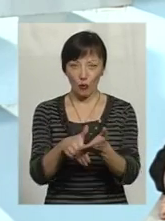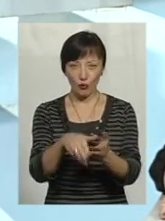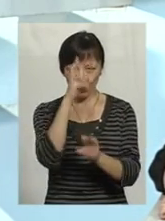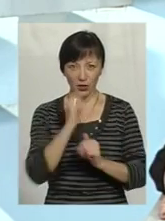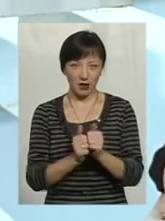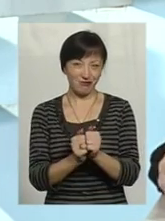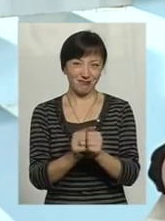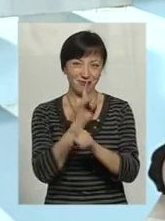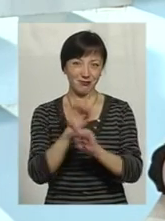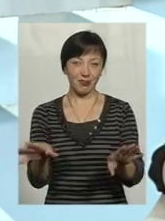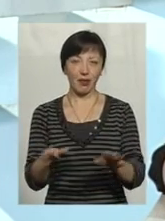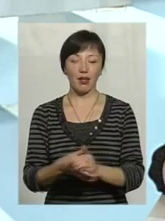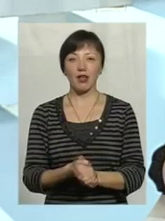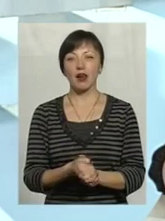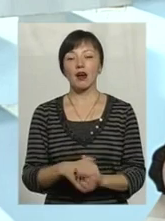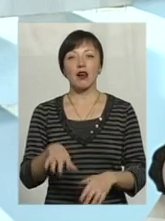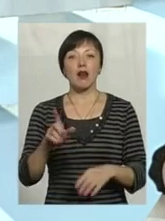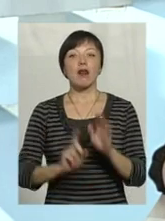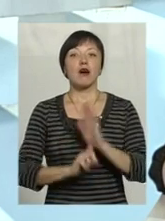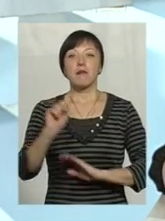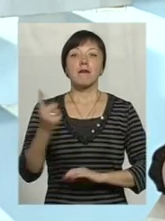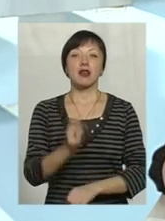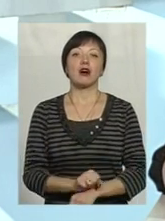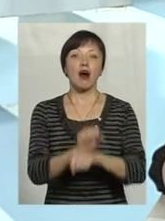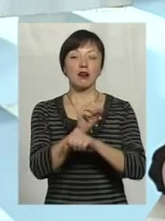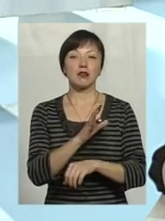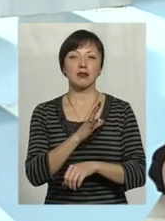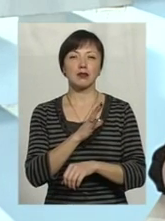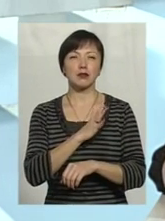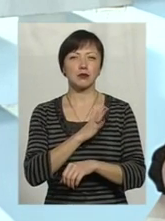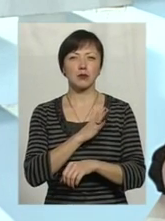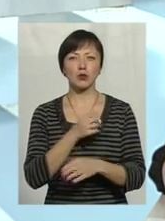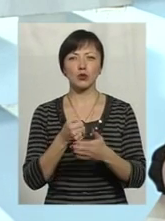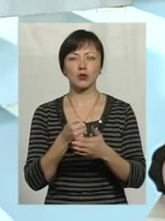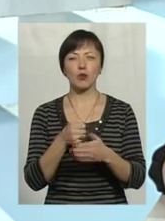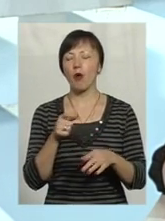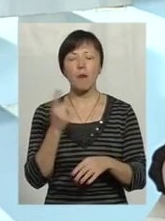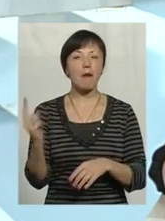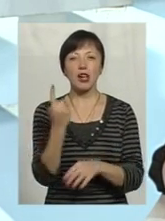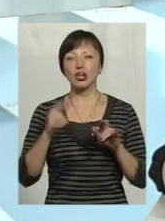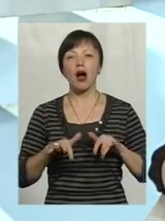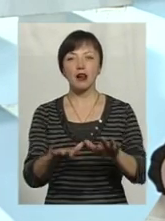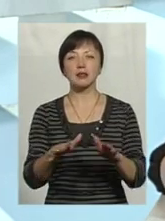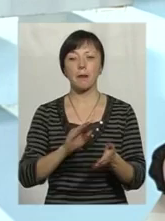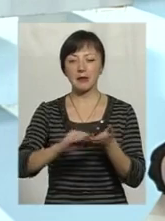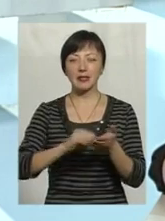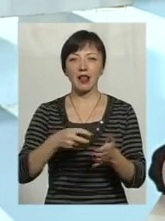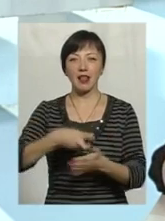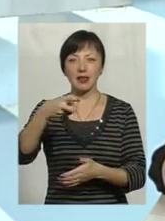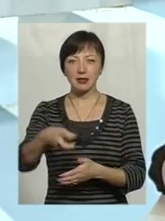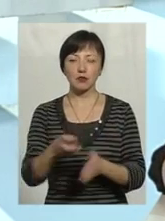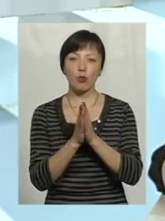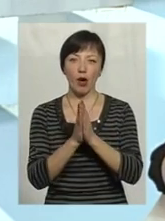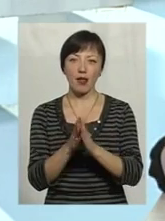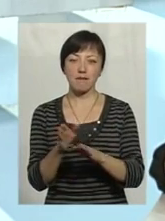країні. В принципі, була ж перша акція, коли до посадовців писали листи з проханням передати на